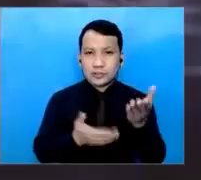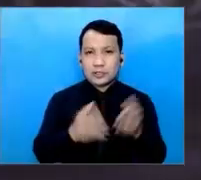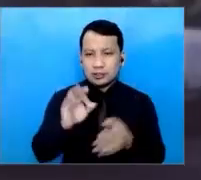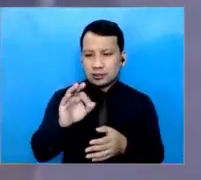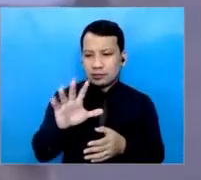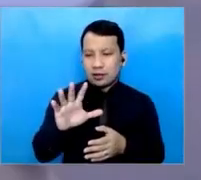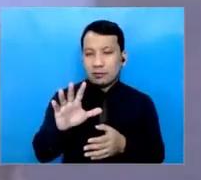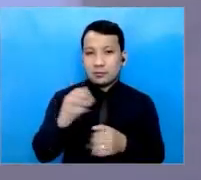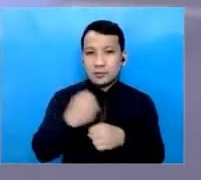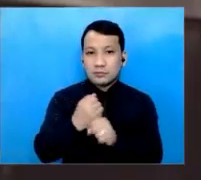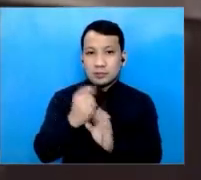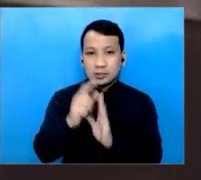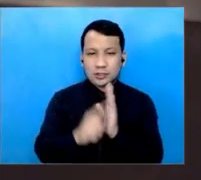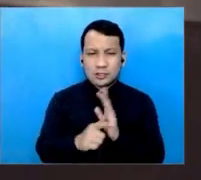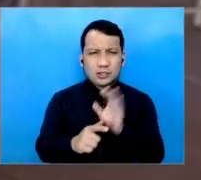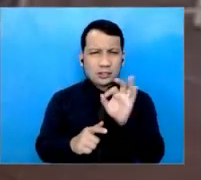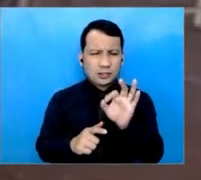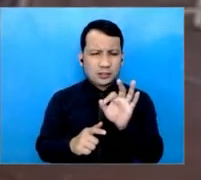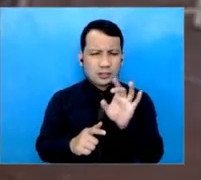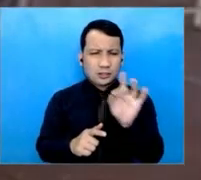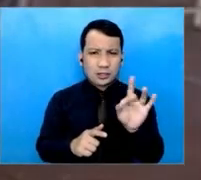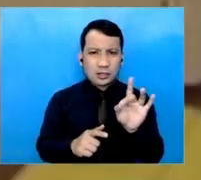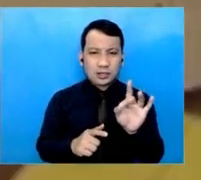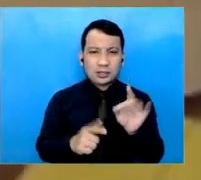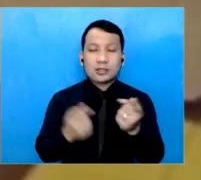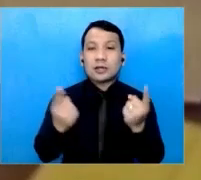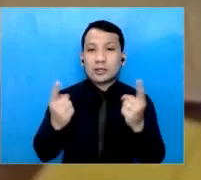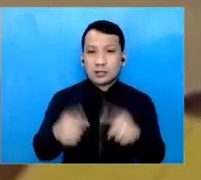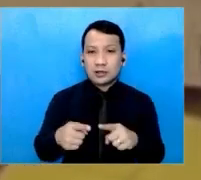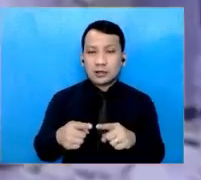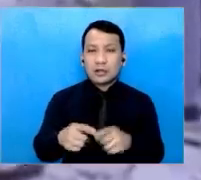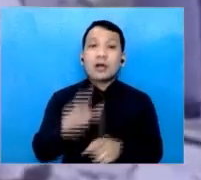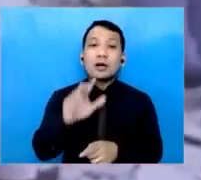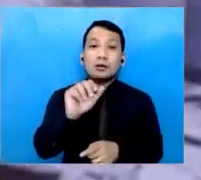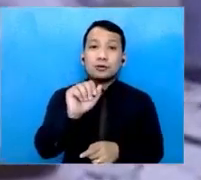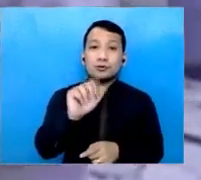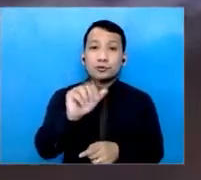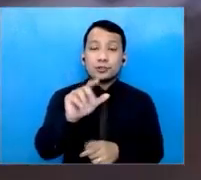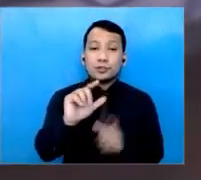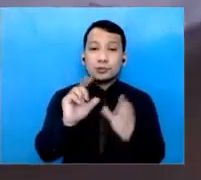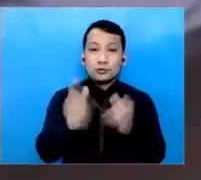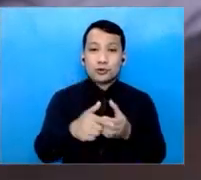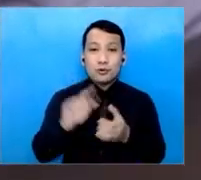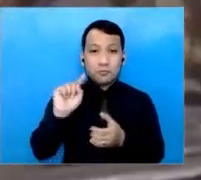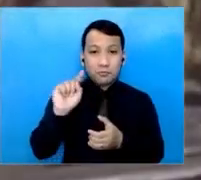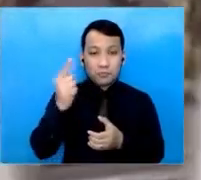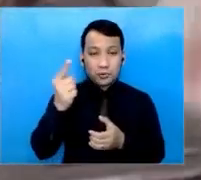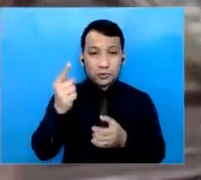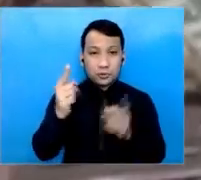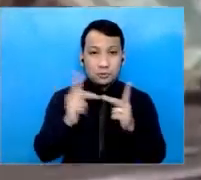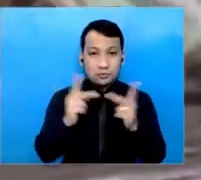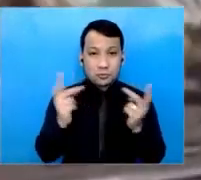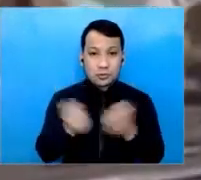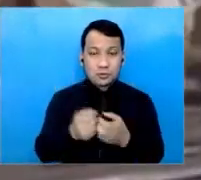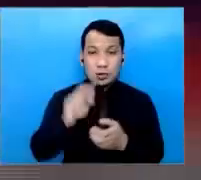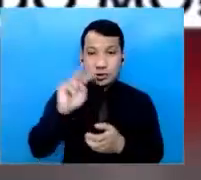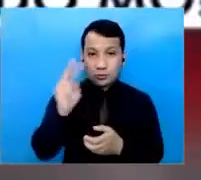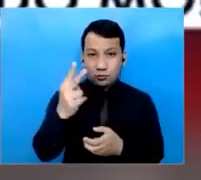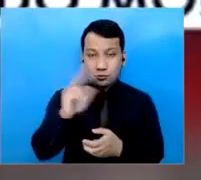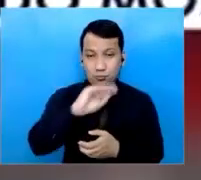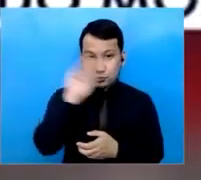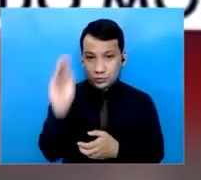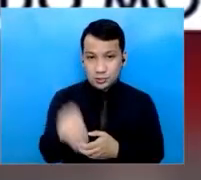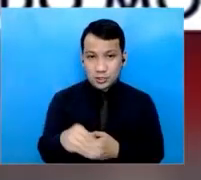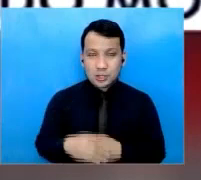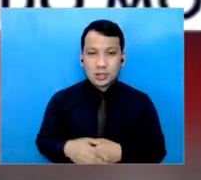Pero noong 1998 elections lang ipinatupad. At 13 party list groups ang unang nakakuha ng 2% na kinakailangan. Ang top